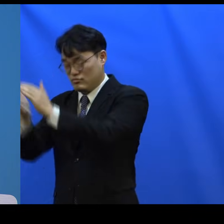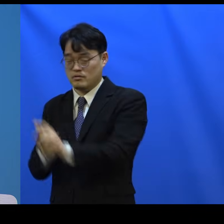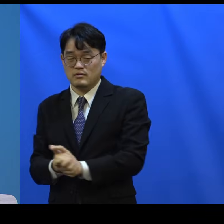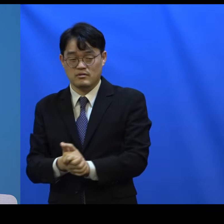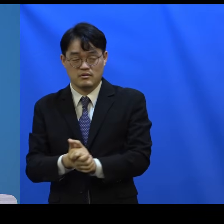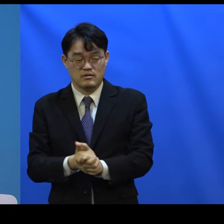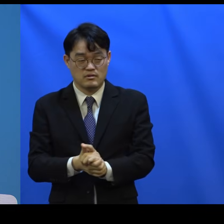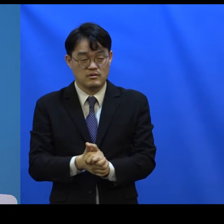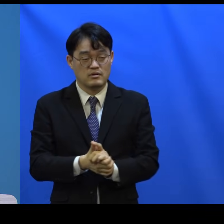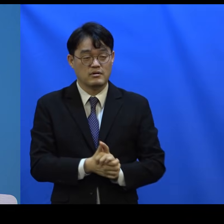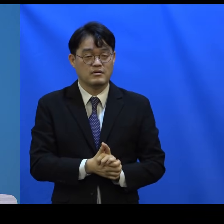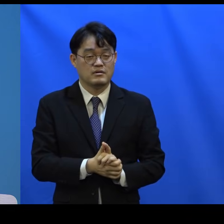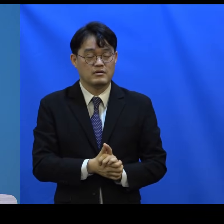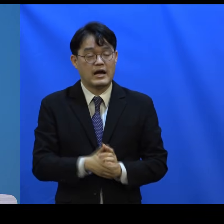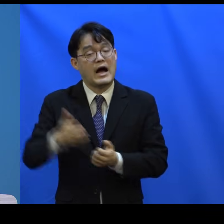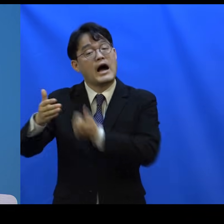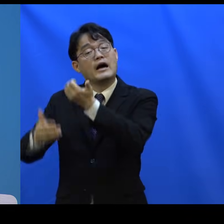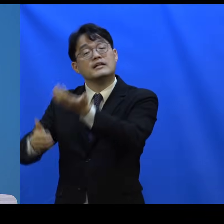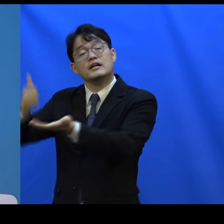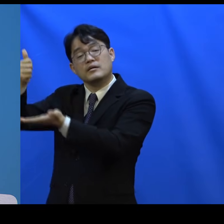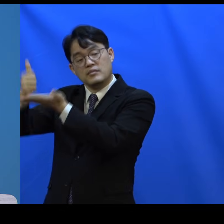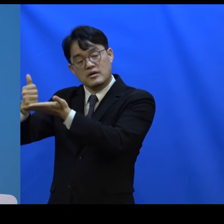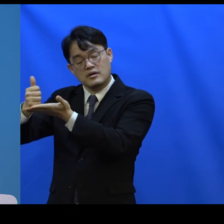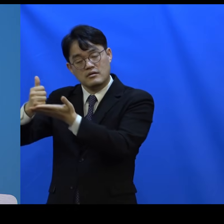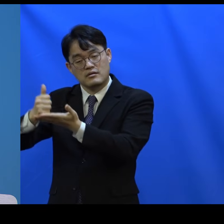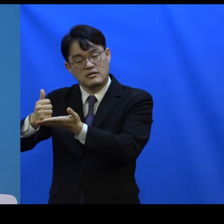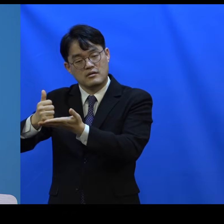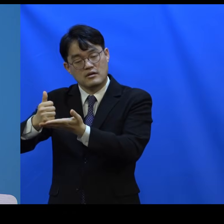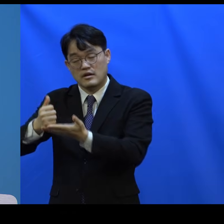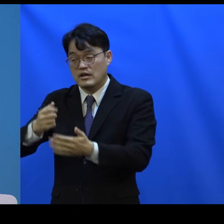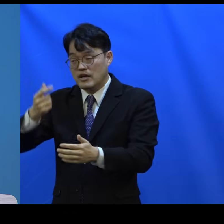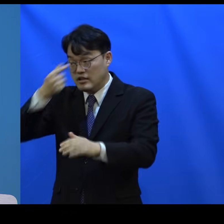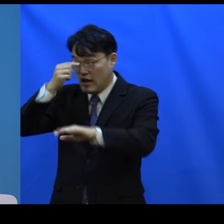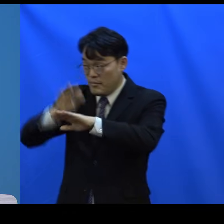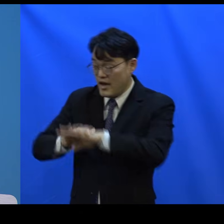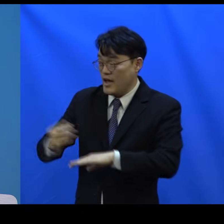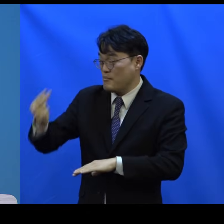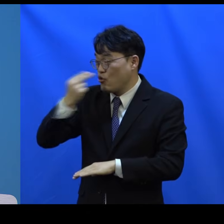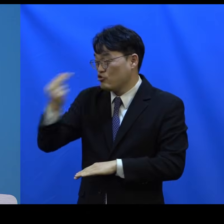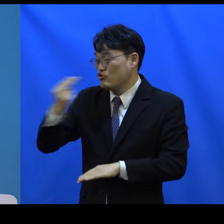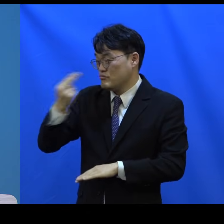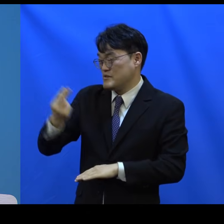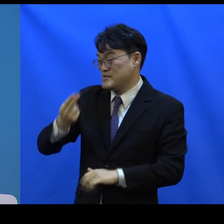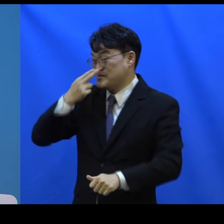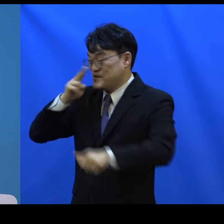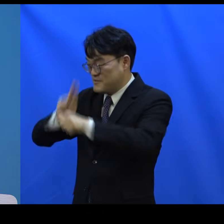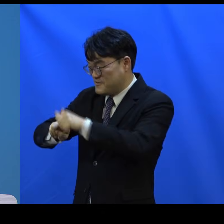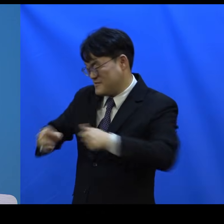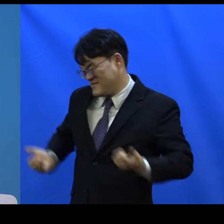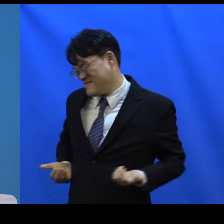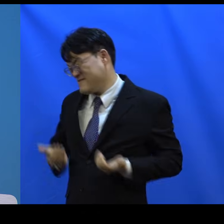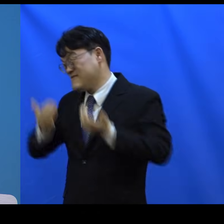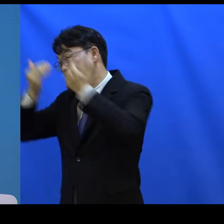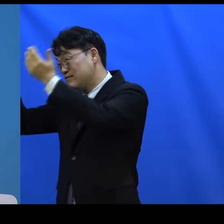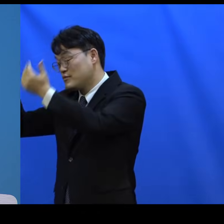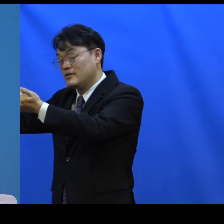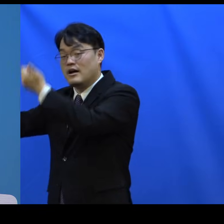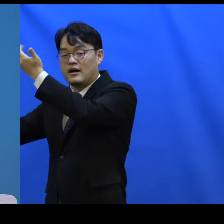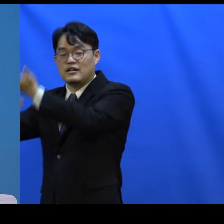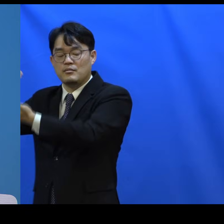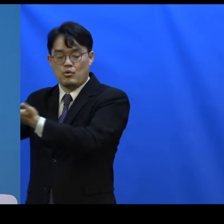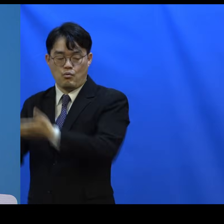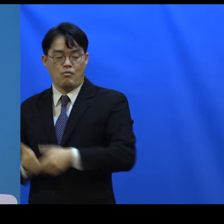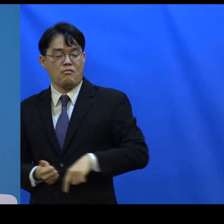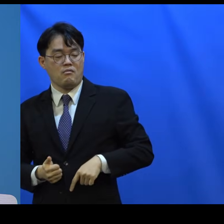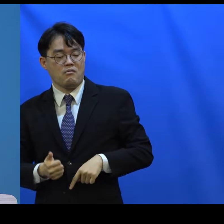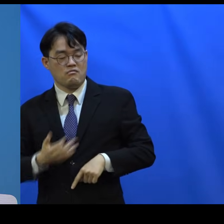생명 거는 인생, 하나님이 생명 걸고 지켜주실 거예요. 그러니까 우리가 하나님에 대한 예배를 온전히 드리지 않고 개런티